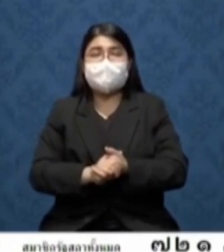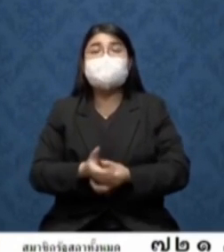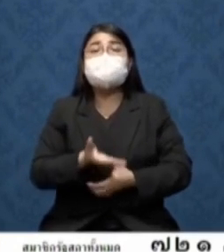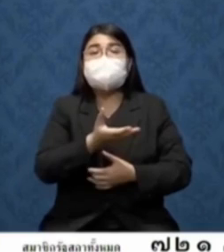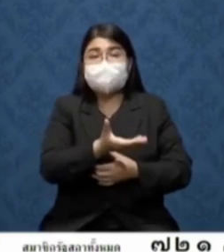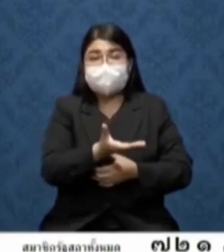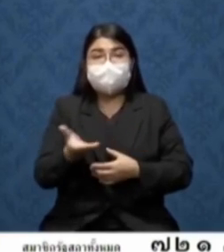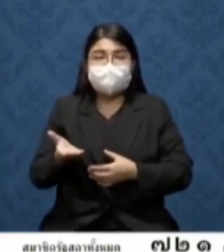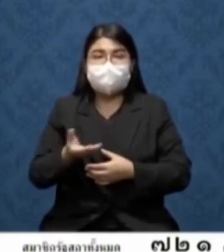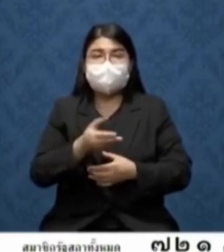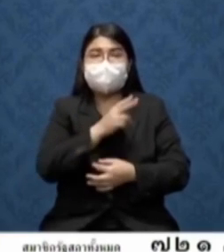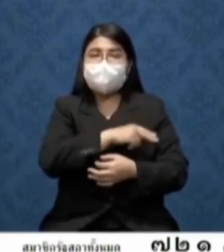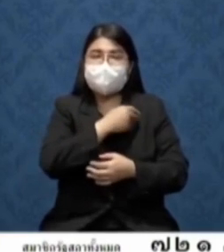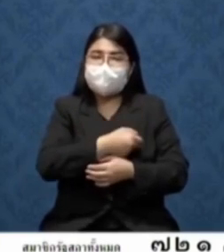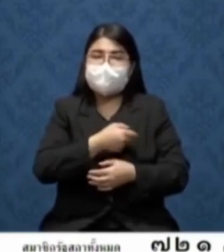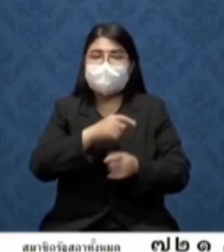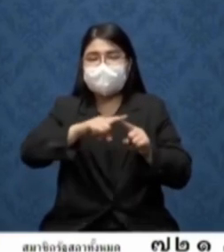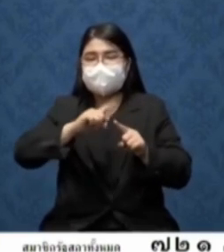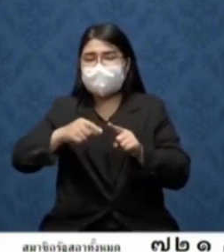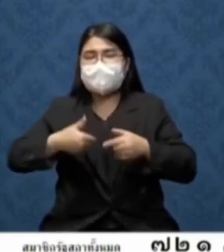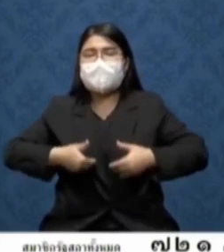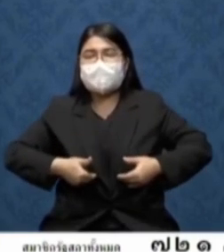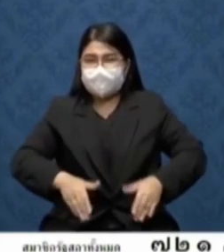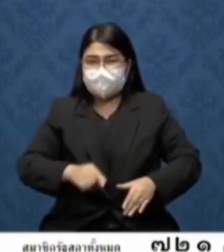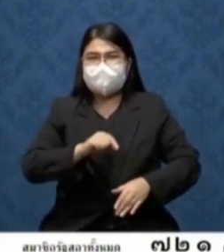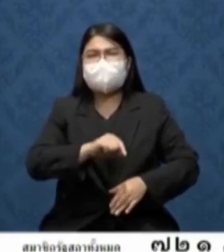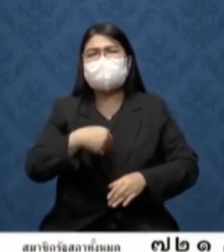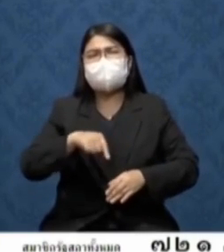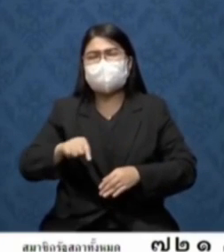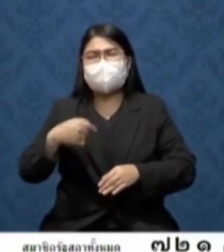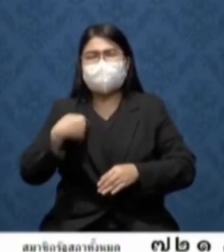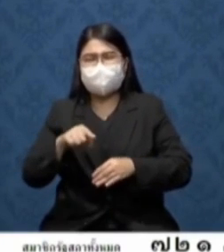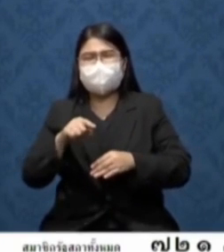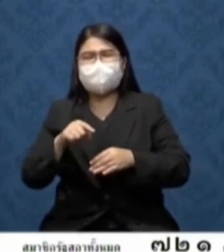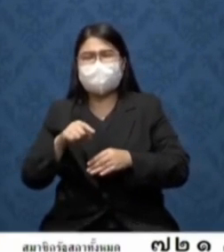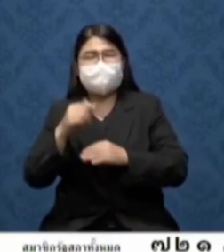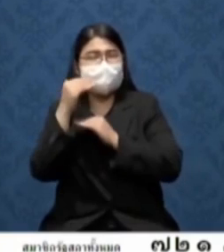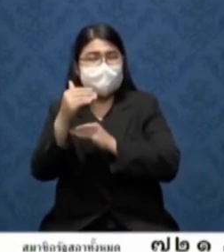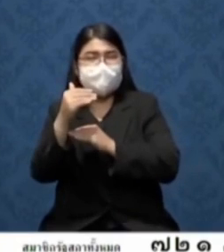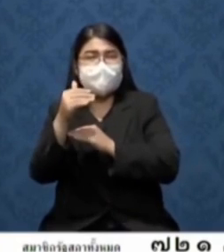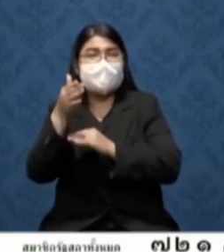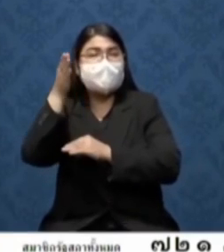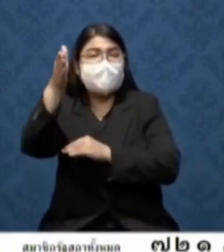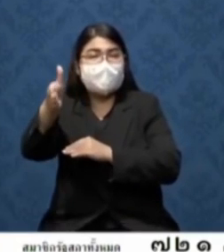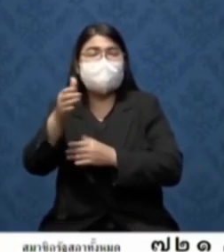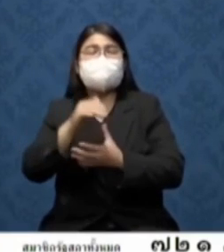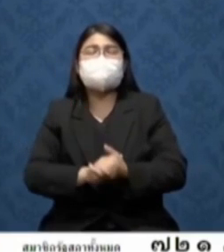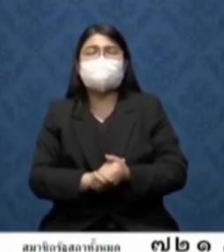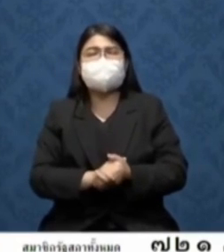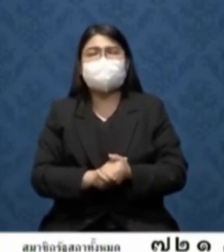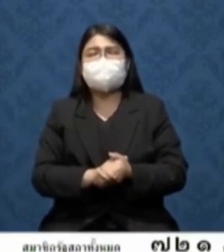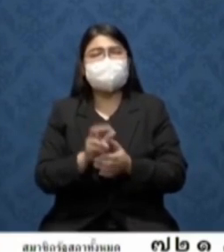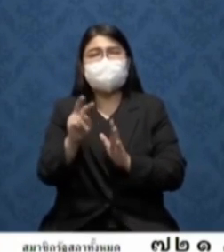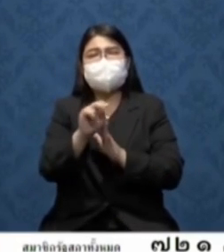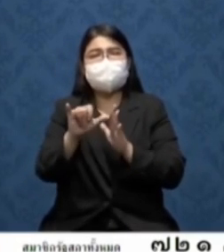กับกลายเป็นปัจจัยกำหนดอนาคตของคนจำนวนมากแน่นอนครับไม่มีนโยบาย